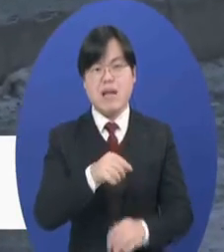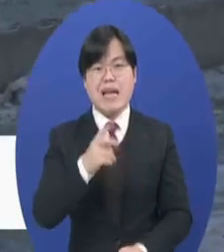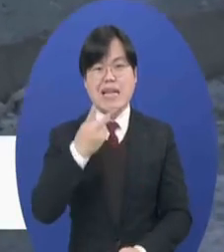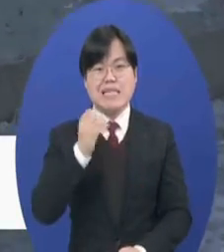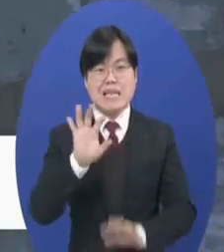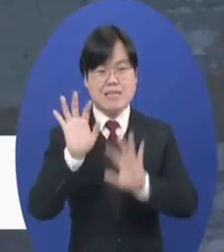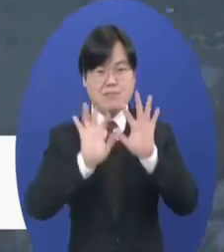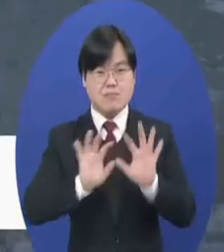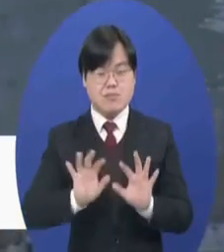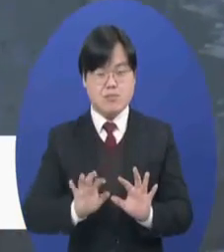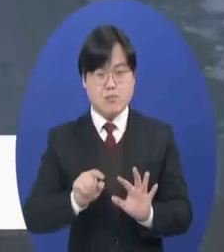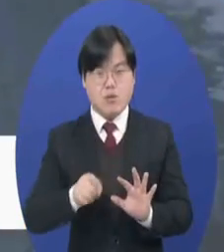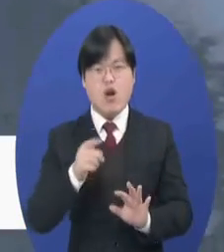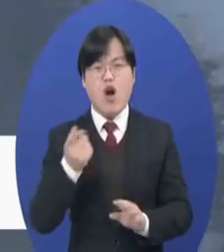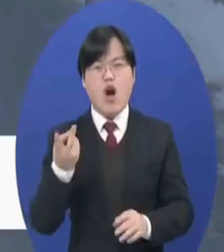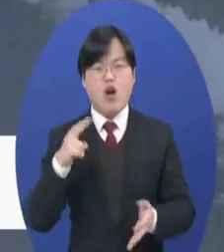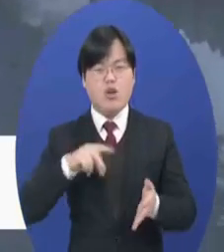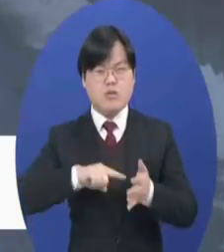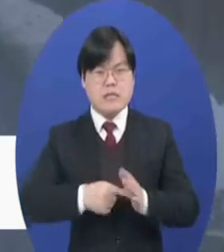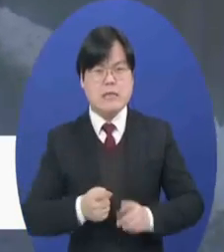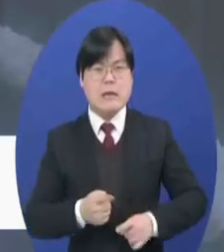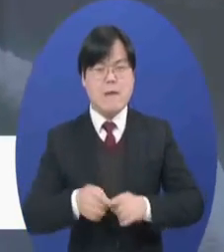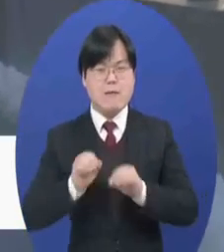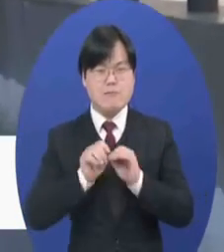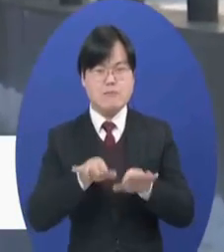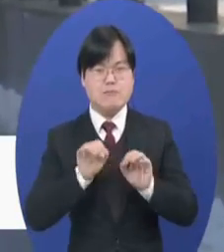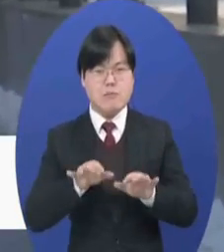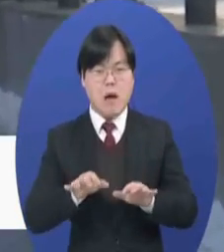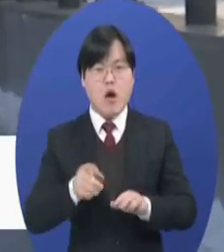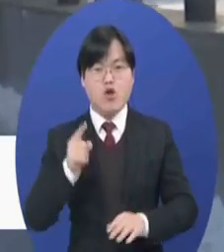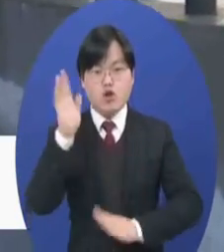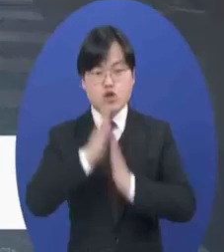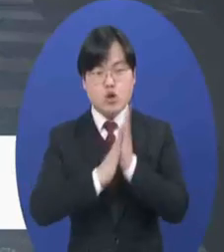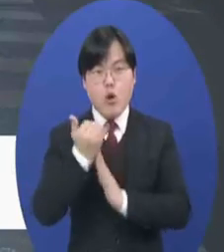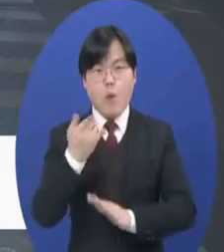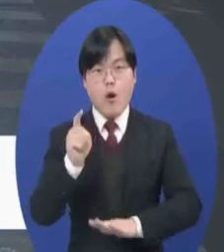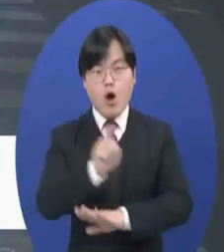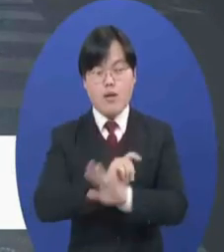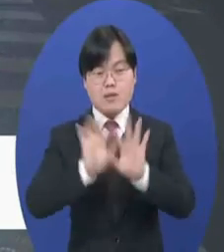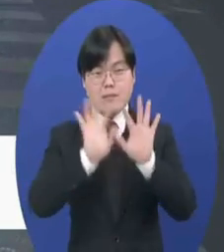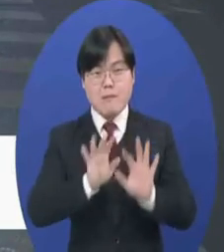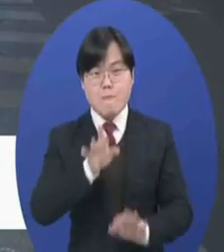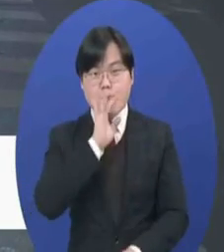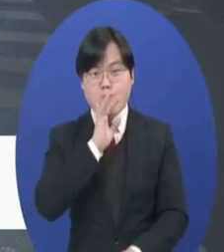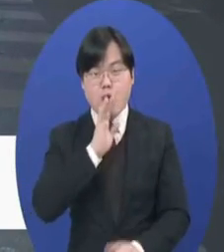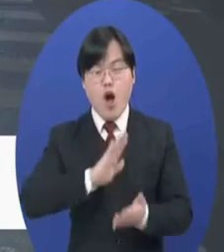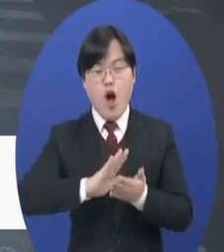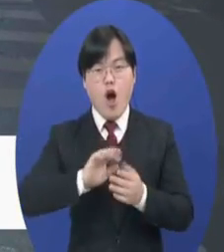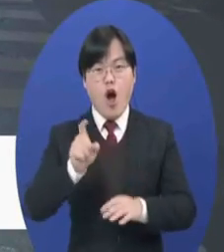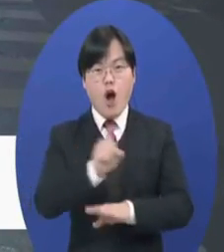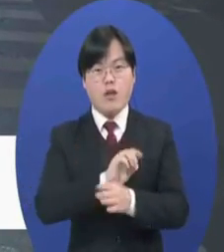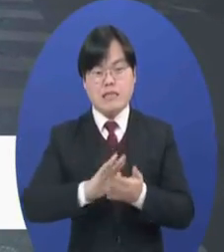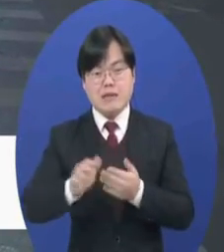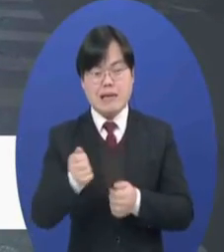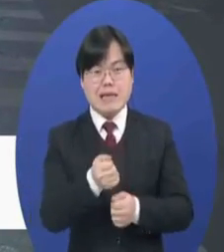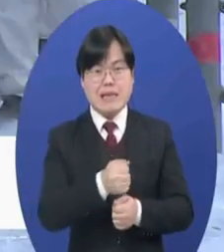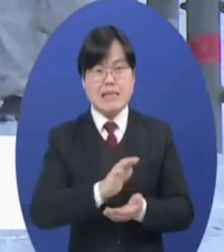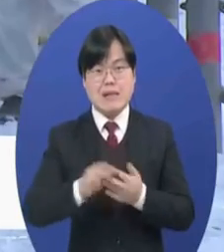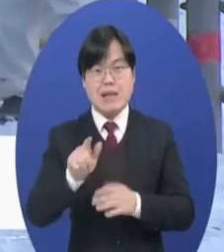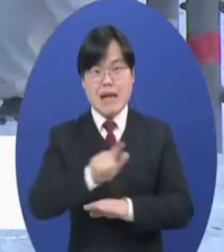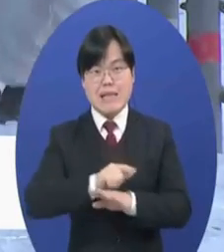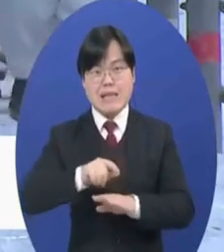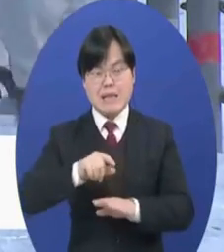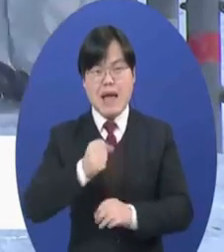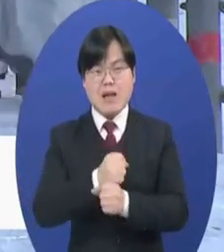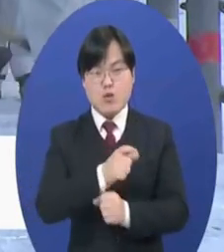энгийн үетэй харьцуулахад 2 дахин их бодис зарцуулагддаг. Өнөөдөр шөндөө нийслэл цас арах төлөвтэй учраас тогтчилт үйлчлэгээний ажилчид бэлэн байдалд ажиллаж байгааг хэллээ.